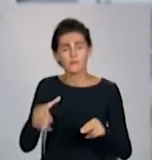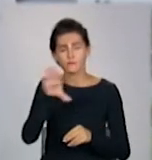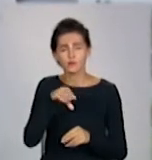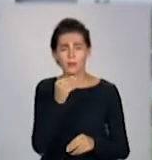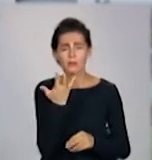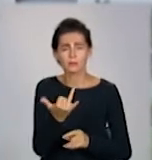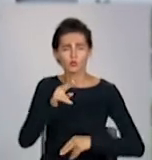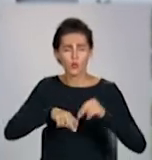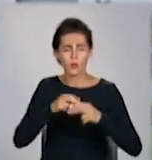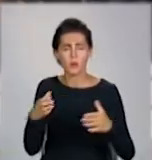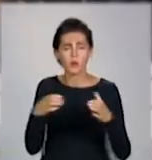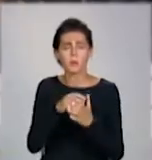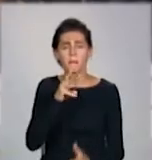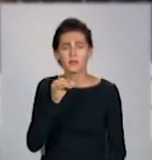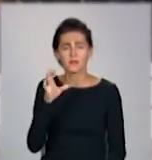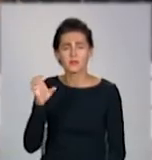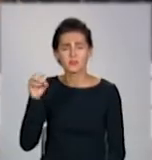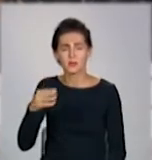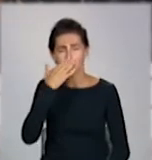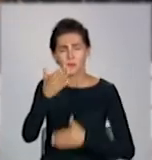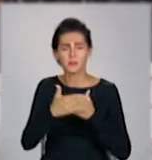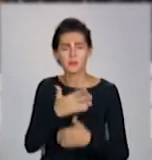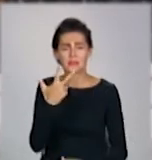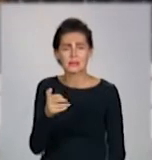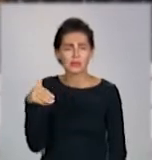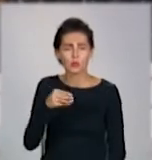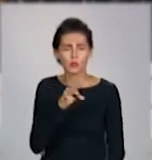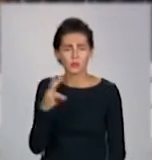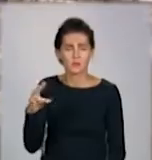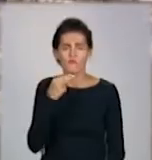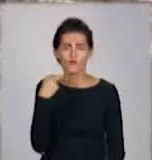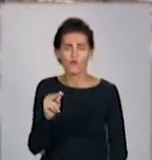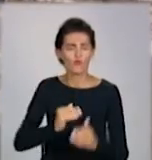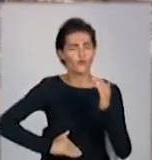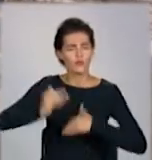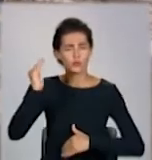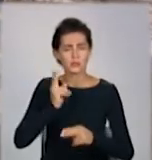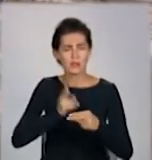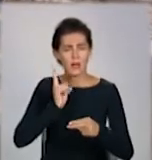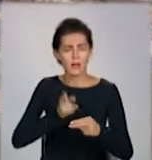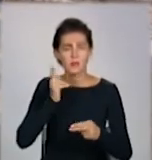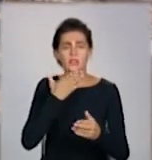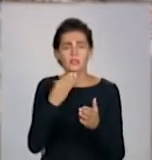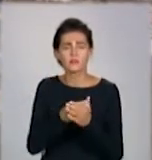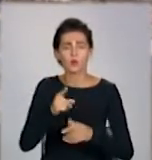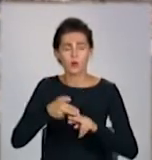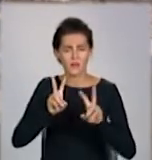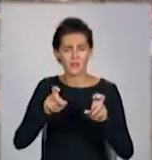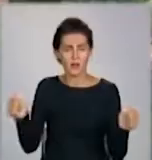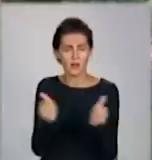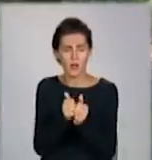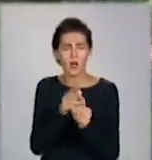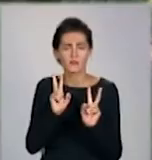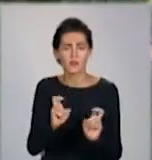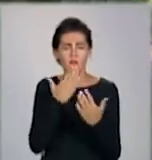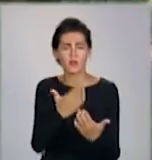будівництва підприємства групи «Метінвест» скерували понад 300 тонн високоякісної сталі. На відміну від своїх панельних родичів, новий дім значно